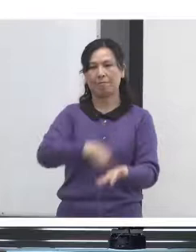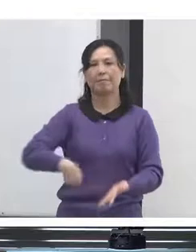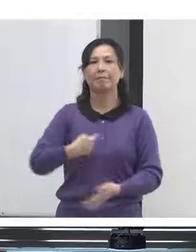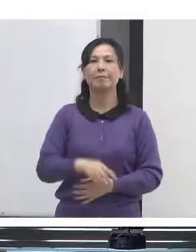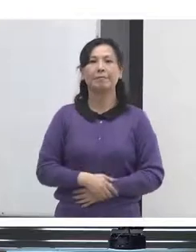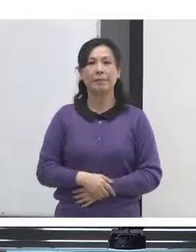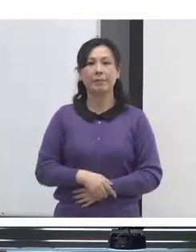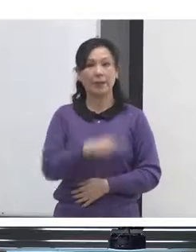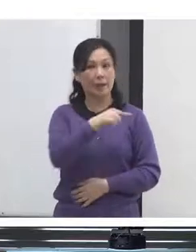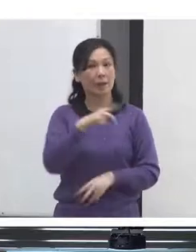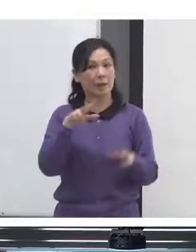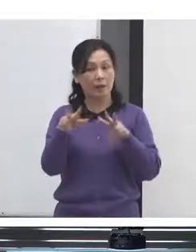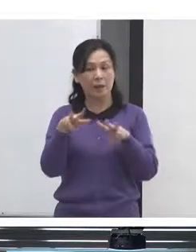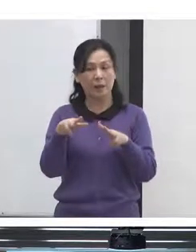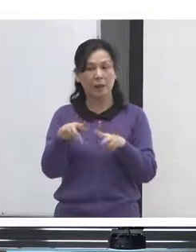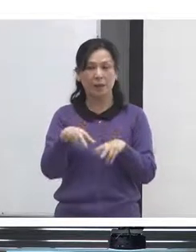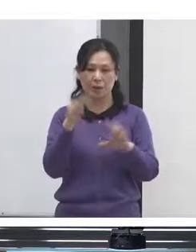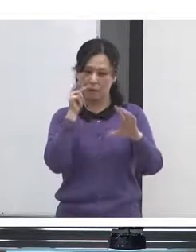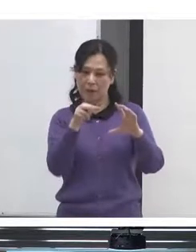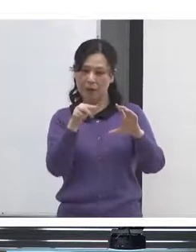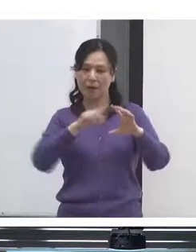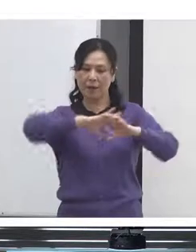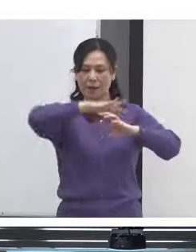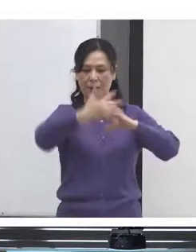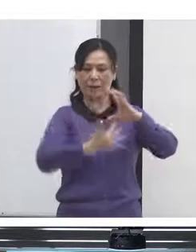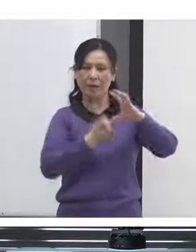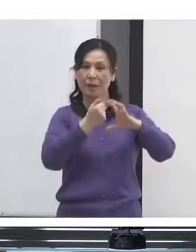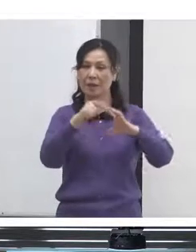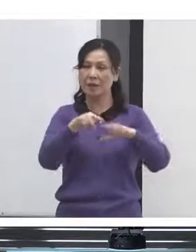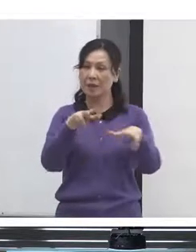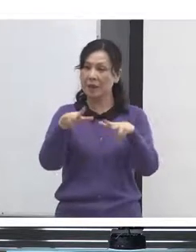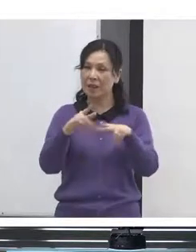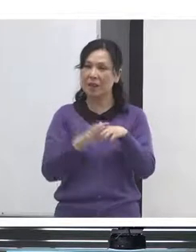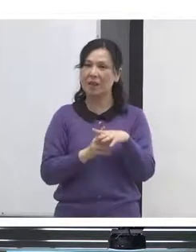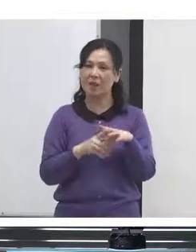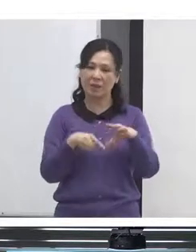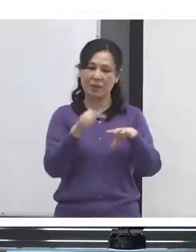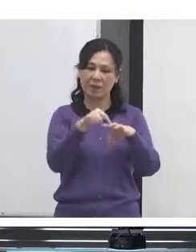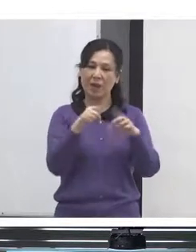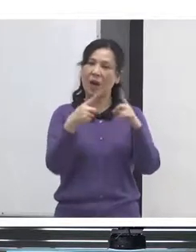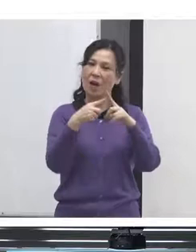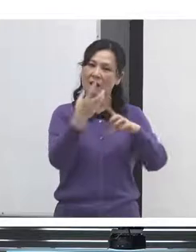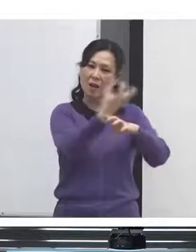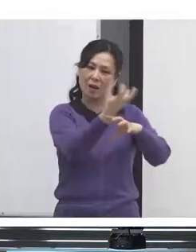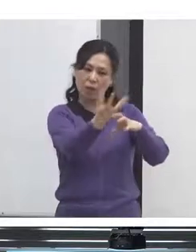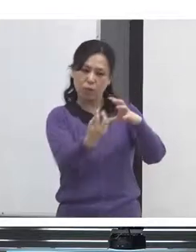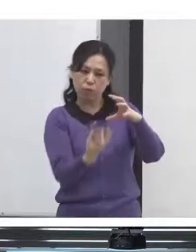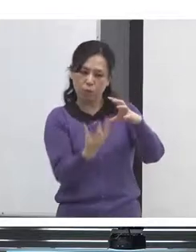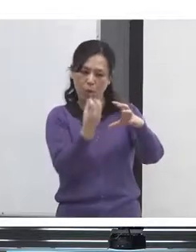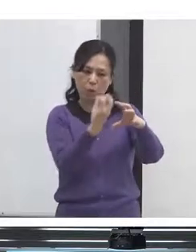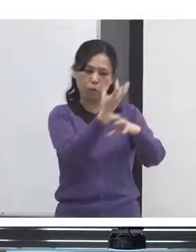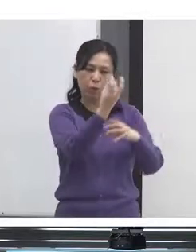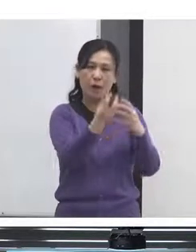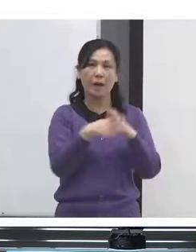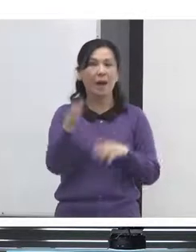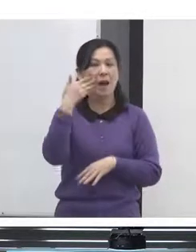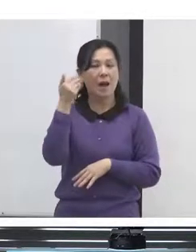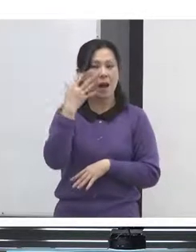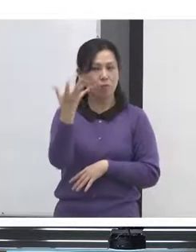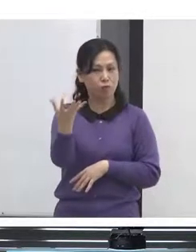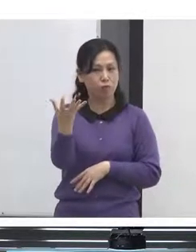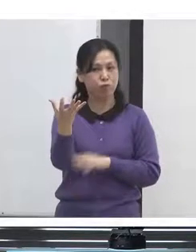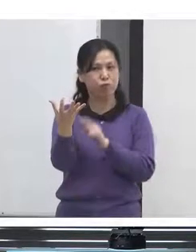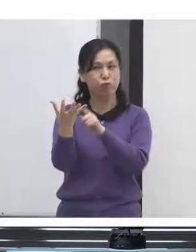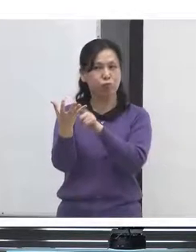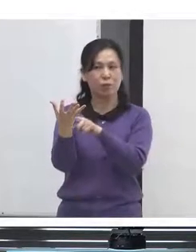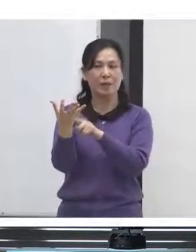这个地图大家可以看到世界地图，就是有多少人在各个国家的比例使用 QGIS 或是 ArcGIS。那蓝色的部分就是比较多国家是有